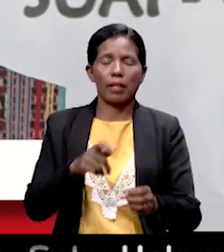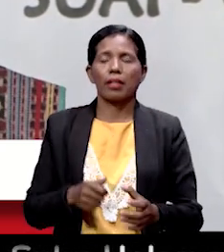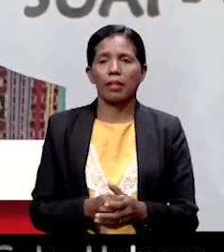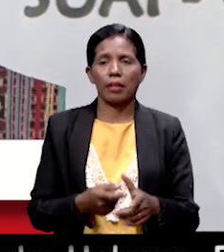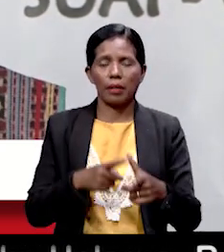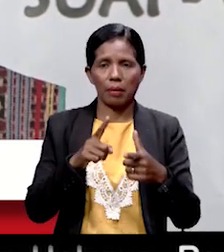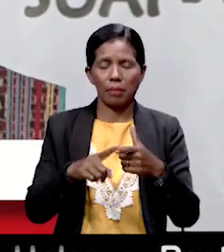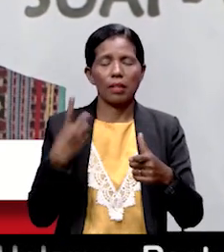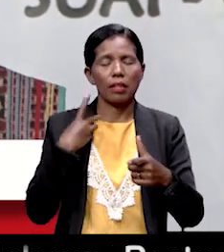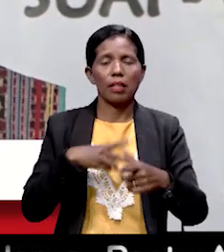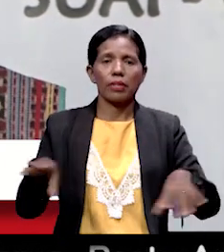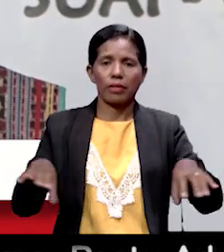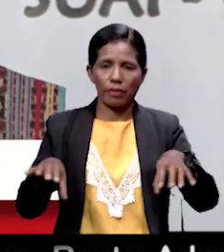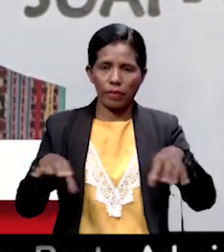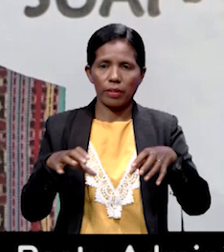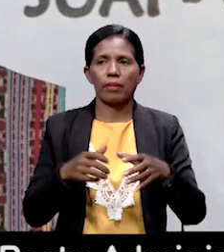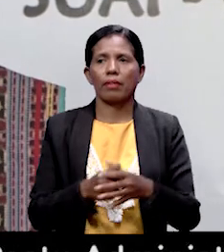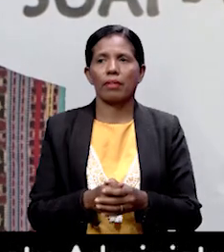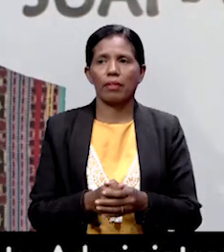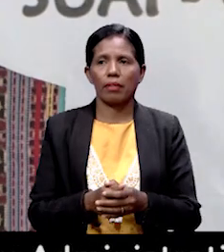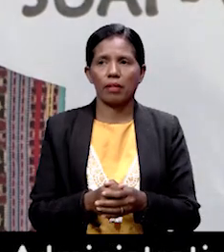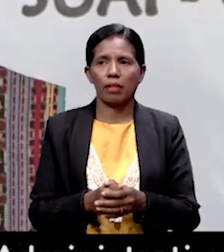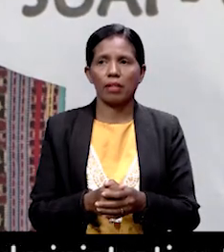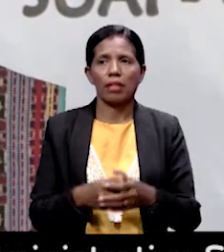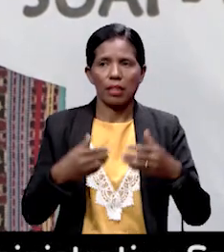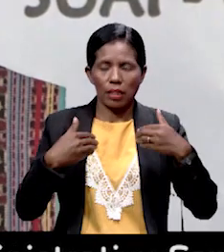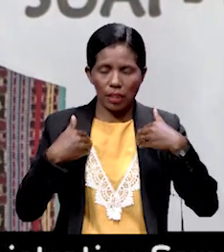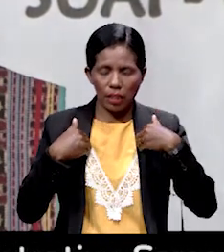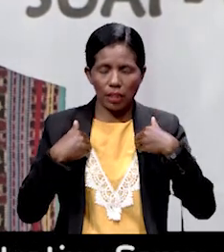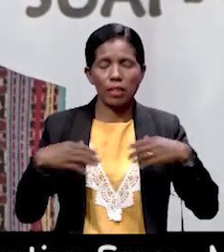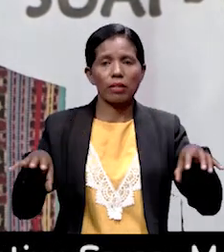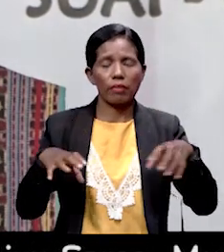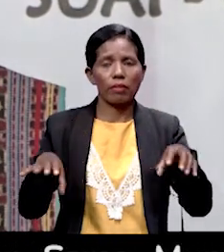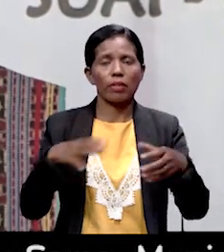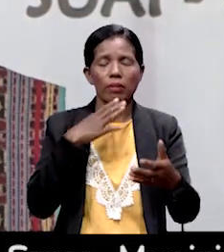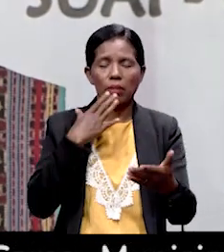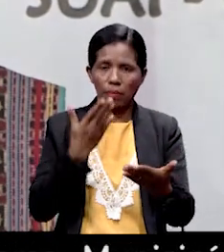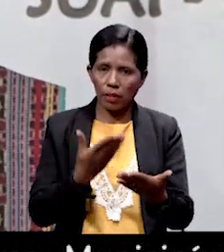Ita nia estrategia, no e, ia estrategia dia, maka ita nebe